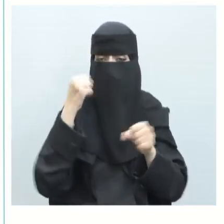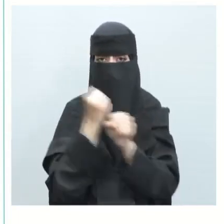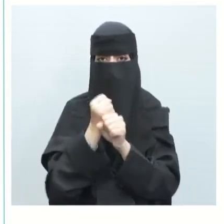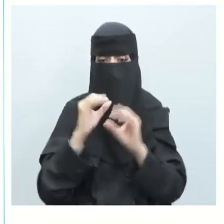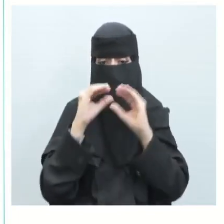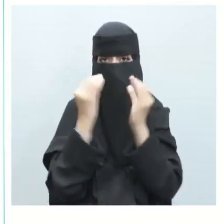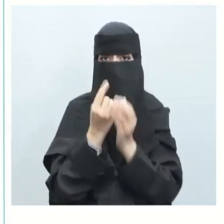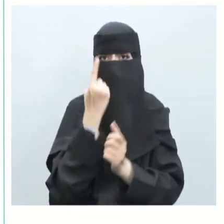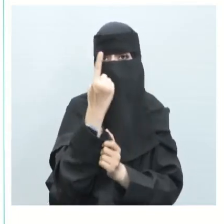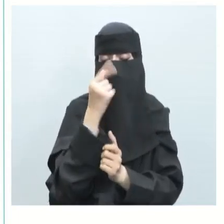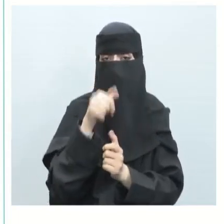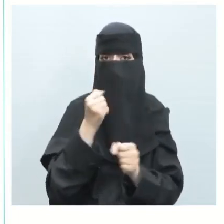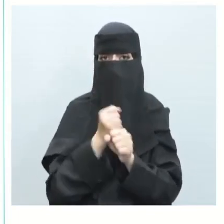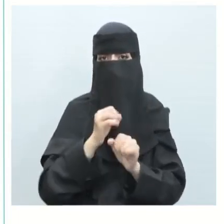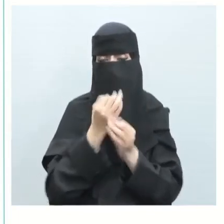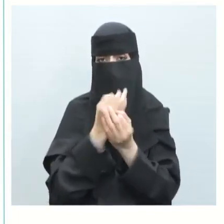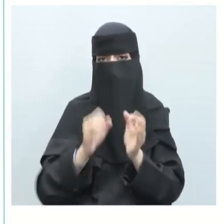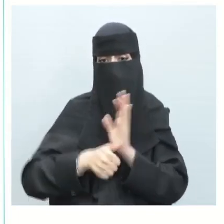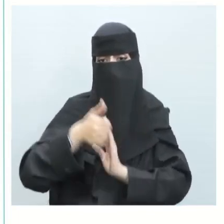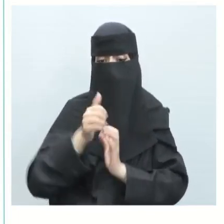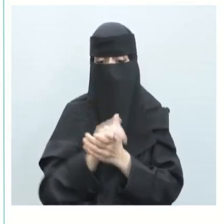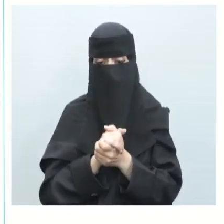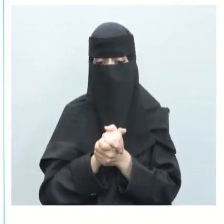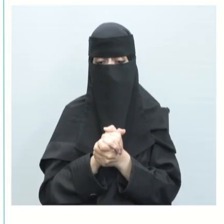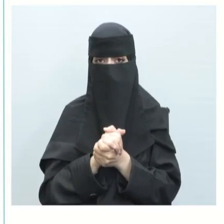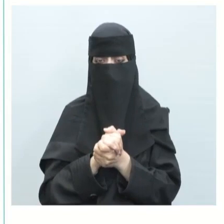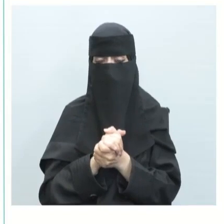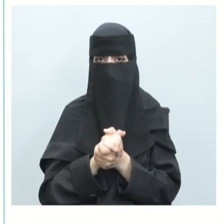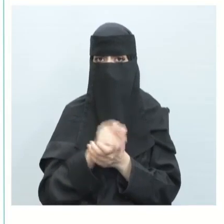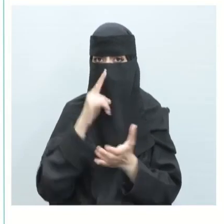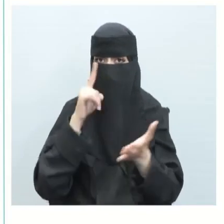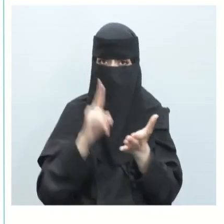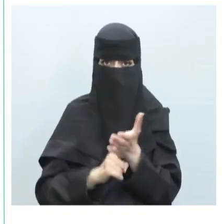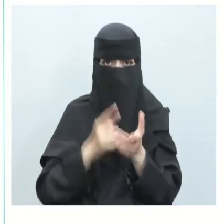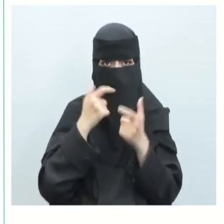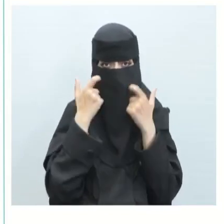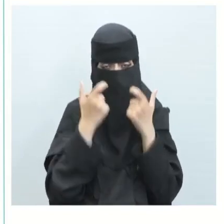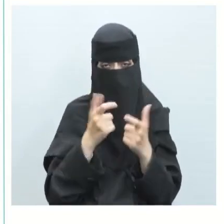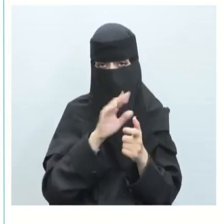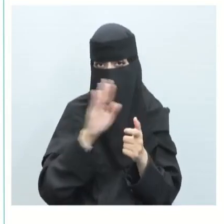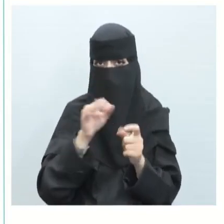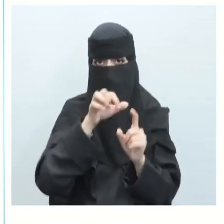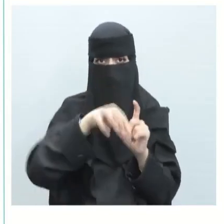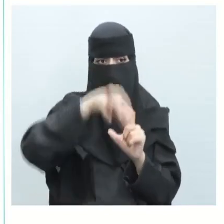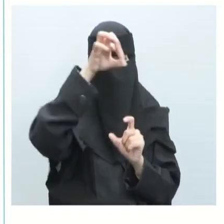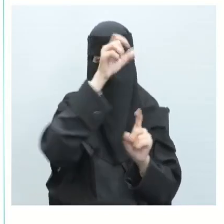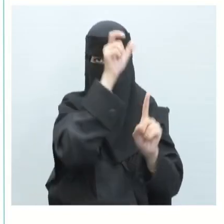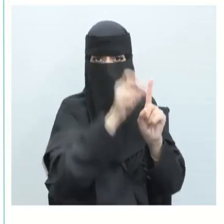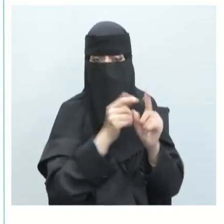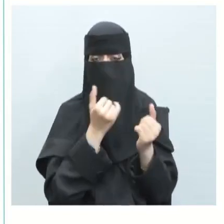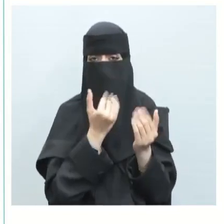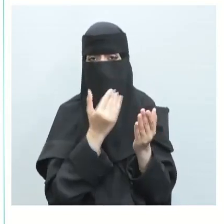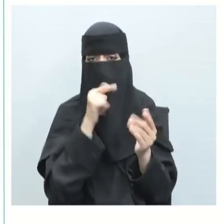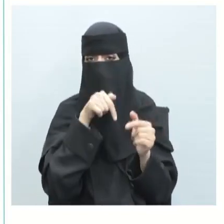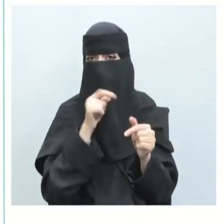سينجز متطلبات العمل بافضل طريقه اذا لا بد ان اراعي ذلك ولا اضع مثلا موظف لا احتاجه او